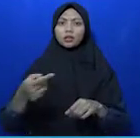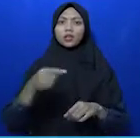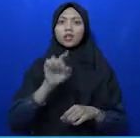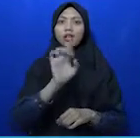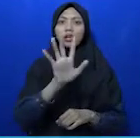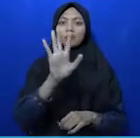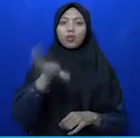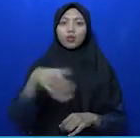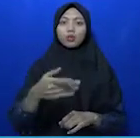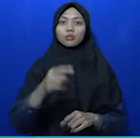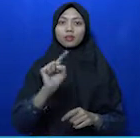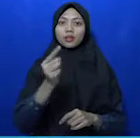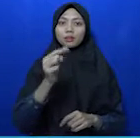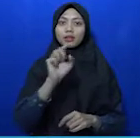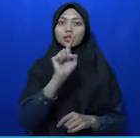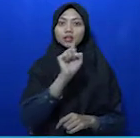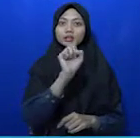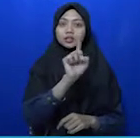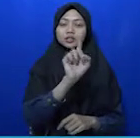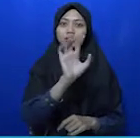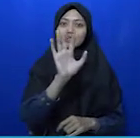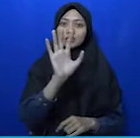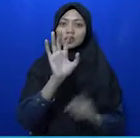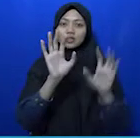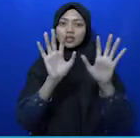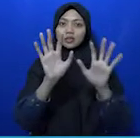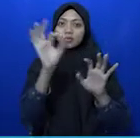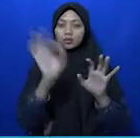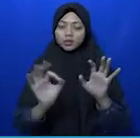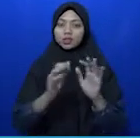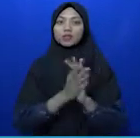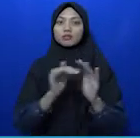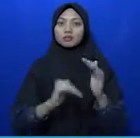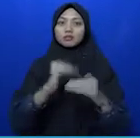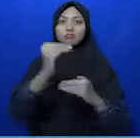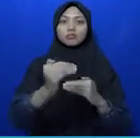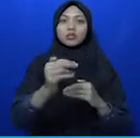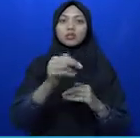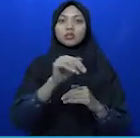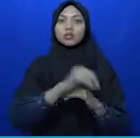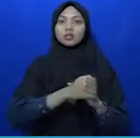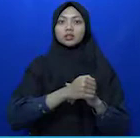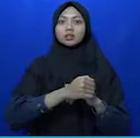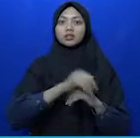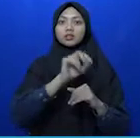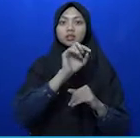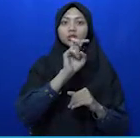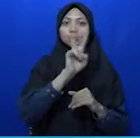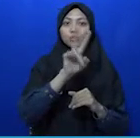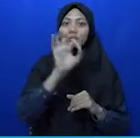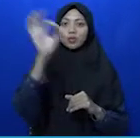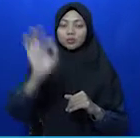pertama 10%, kemudian sejak tahun 10 menjadi 20%, kemudian sejak tahun 10 sampai tahun ke-20 itu